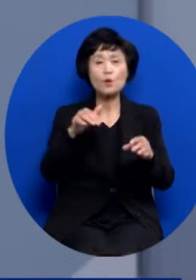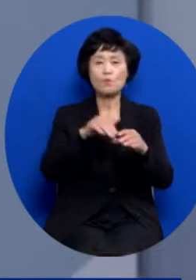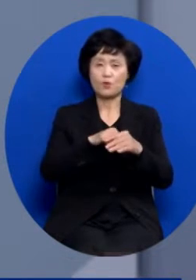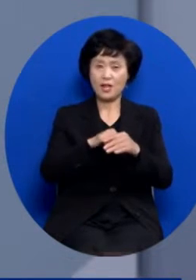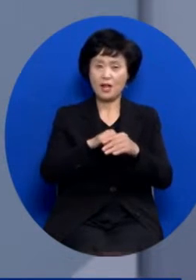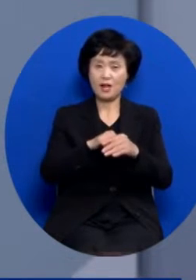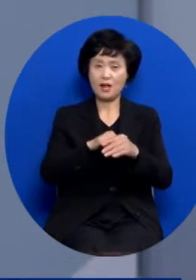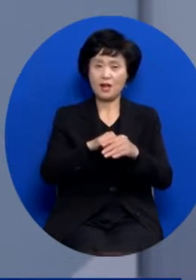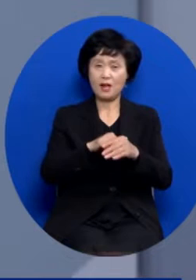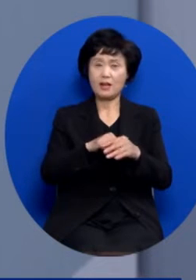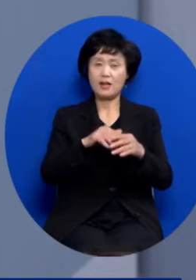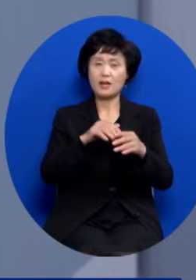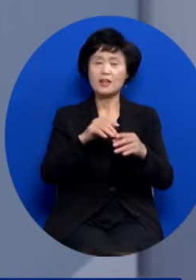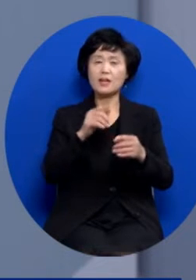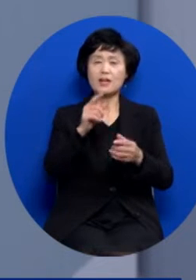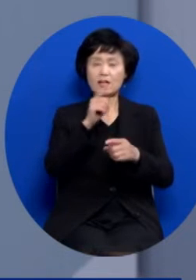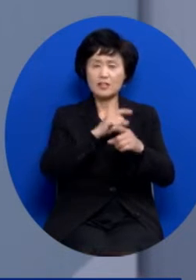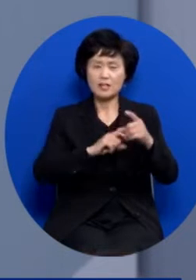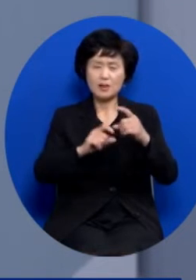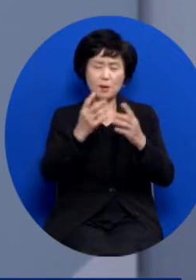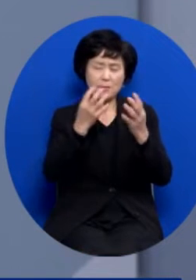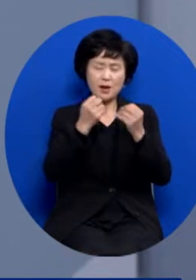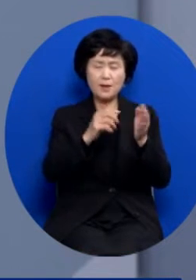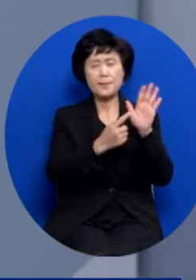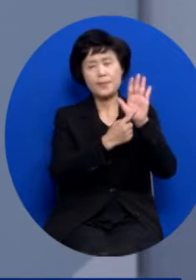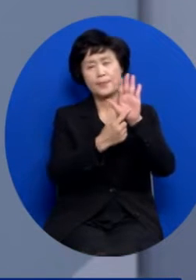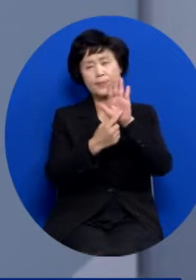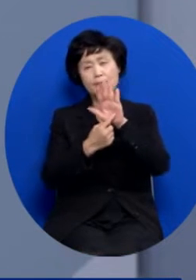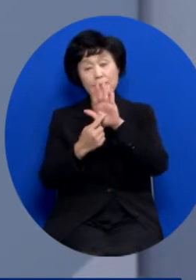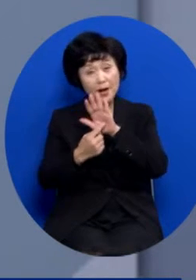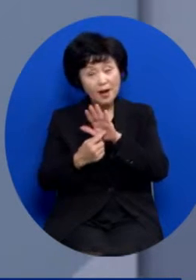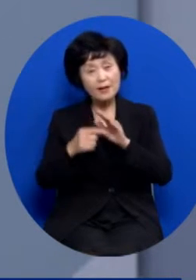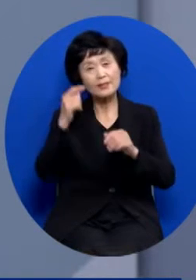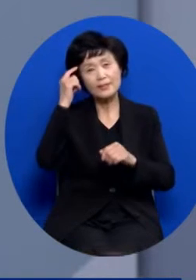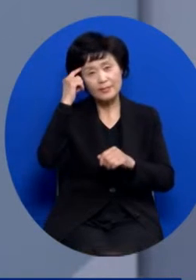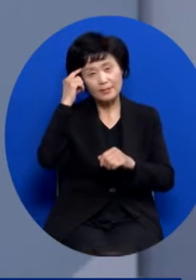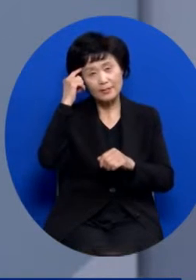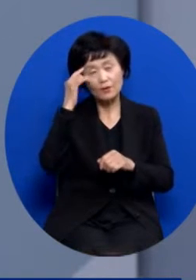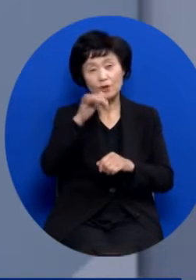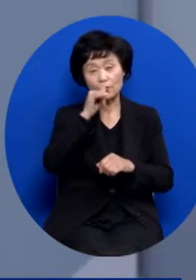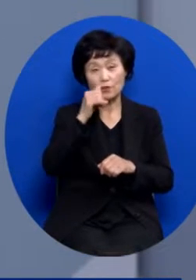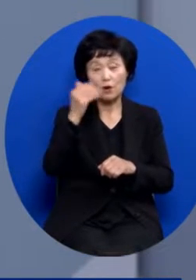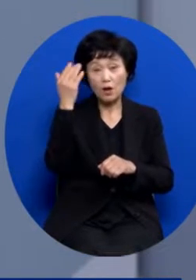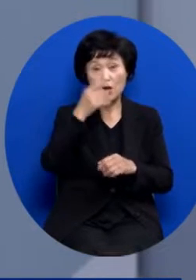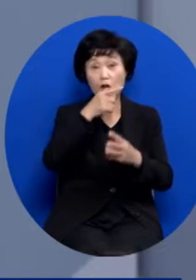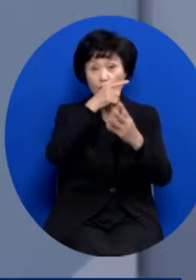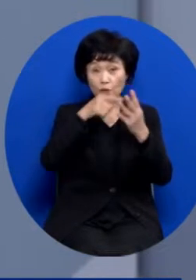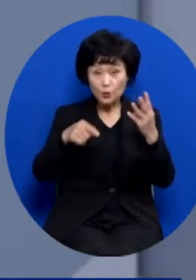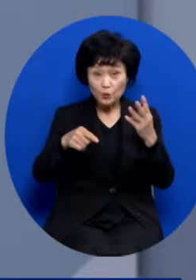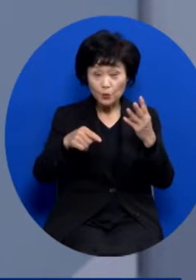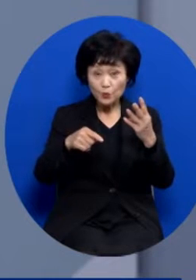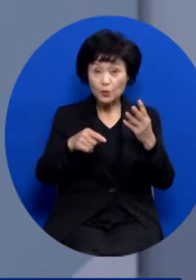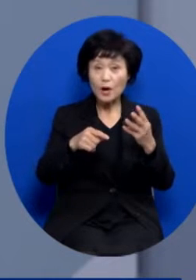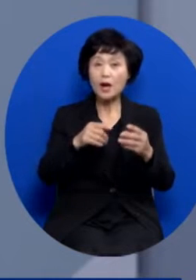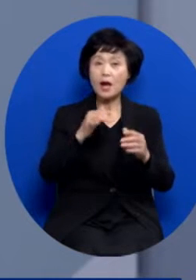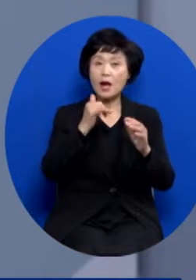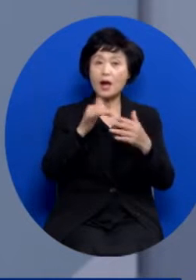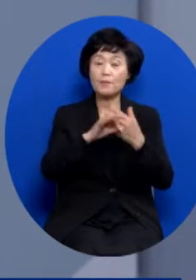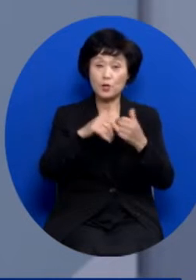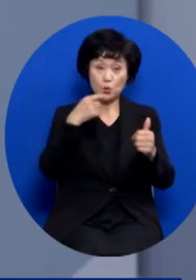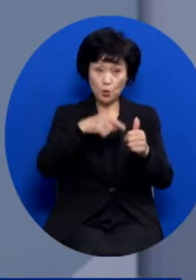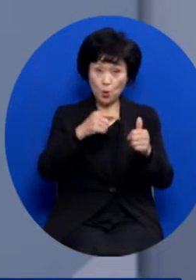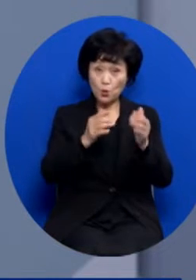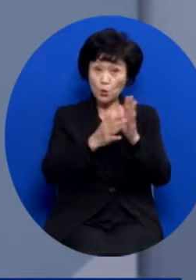더 많이 알려야 되겠다 하는 생각을 갖고요. 또 청주시 그러면은 교육의 도시